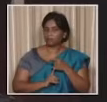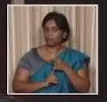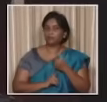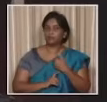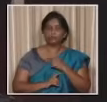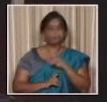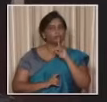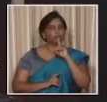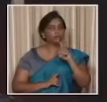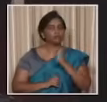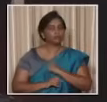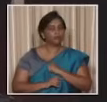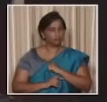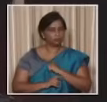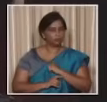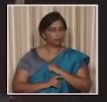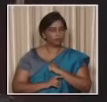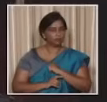මම මතක් කරන්න කැමතියි